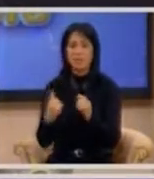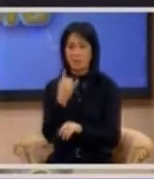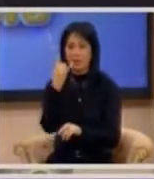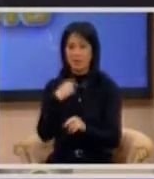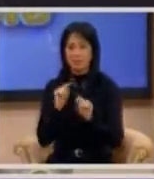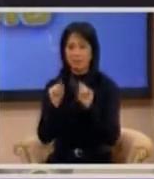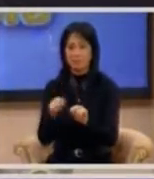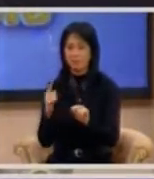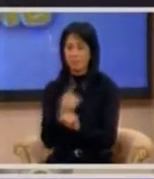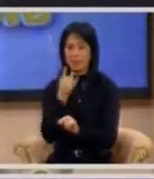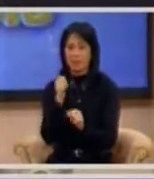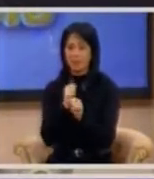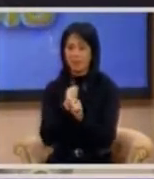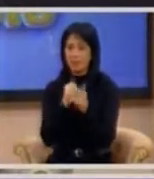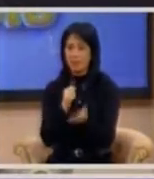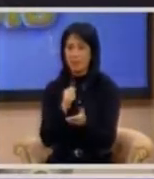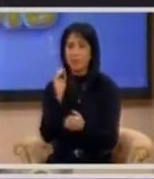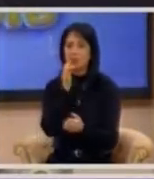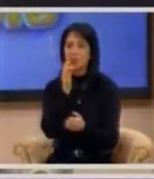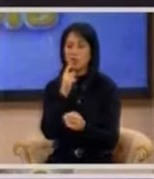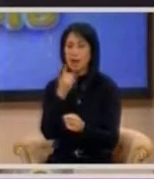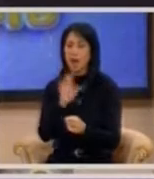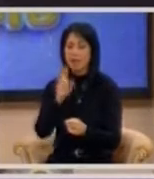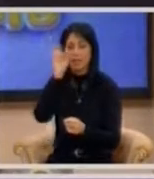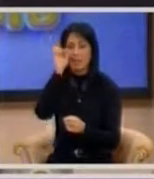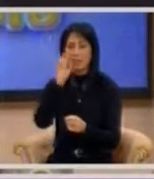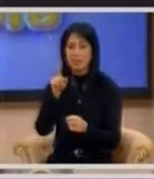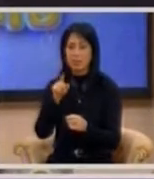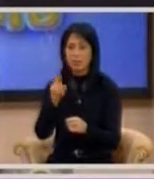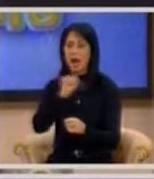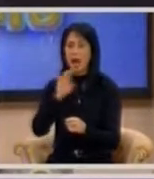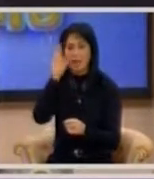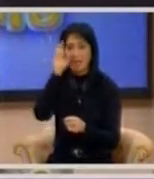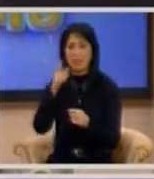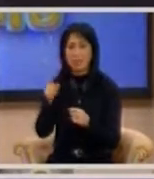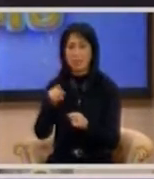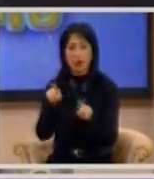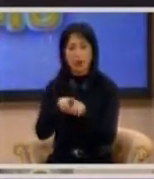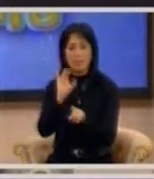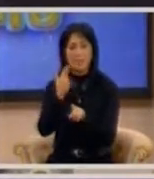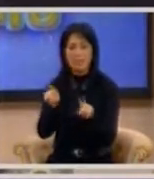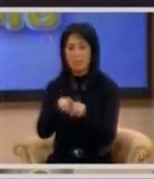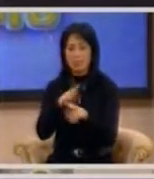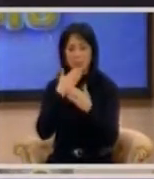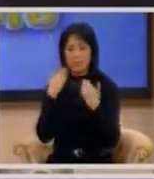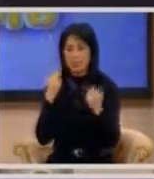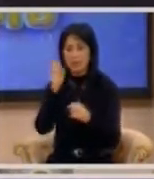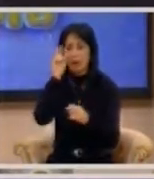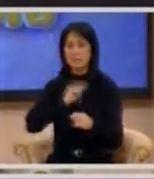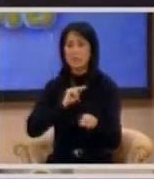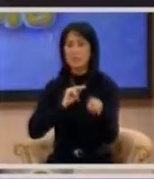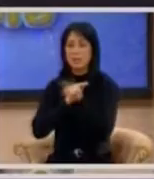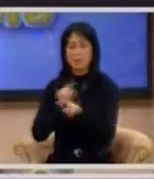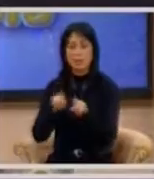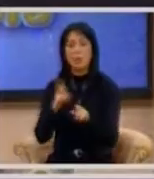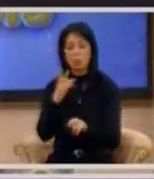იმიტომ რომ ჯერჯერობით არც ერთ სახელმწიფო უწყებას თუ არასახელმწიფო უწყებას არ აქვს ასეთი სერვისი, ამდაგვარი ჯერ არ აქვს და ჩემი აზრით უნდა კონდეს